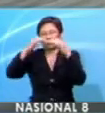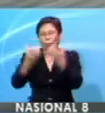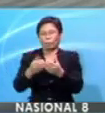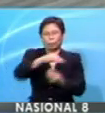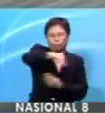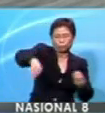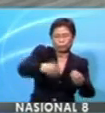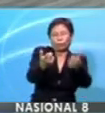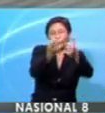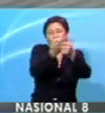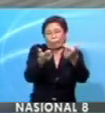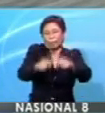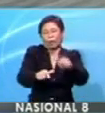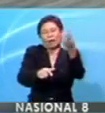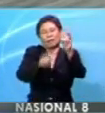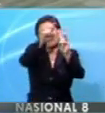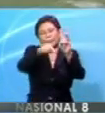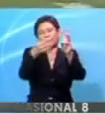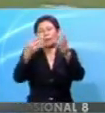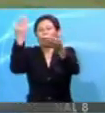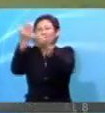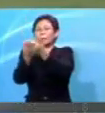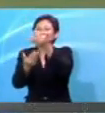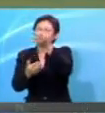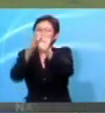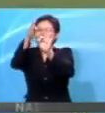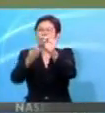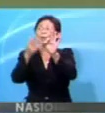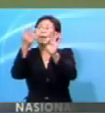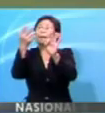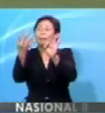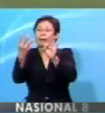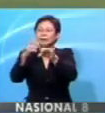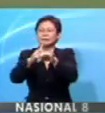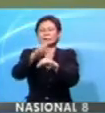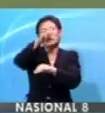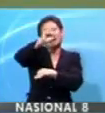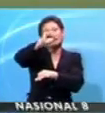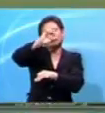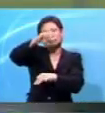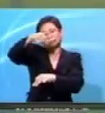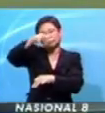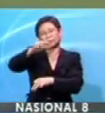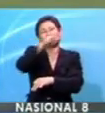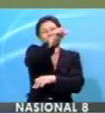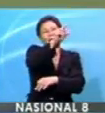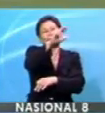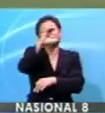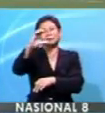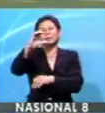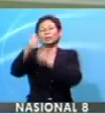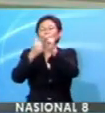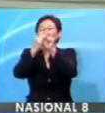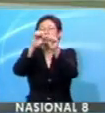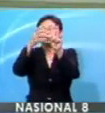Production langsung pada 16 April sehingga 19 April depan di litar antarabangsa Sepang arrc 2015